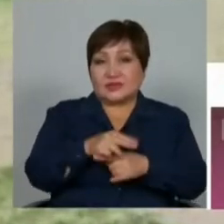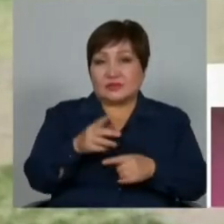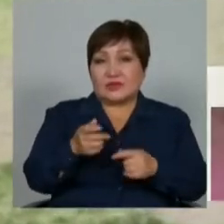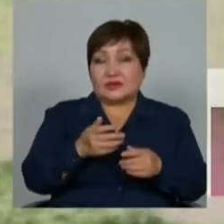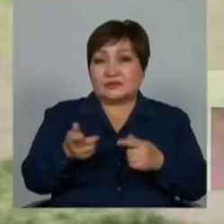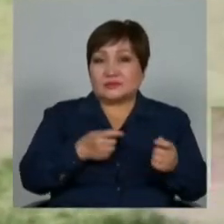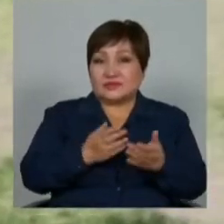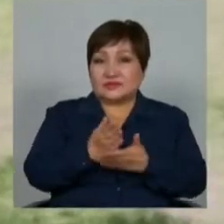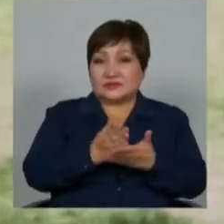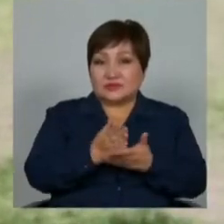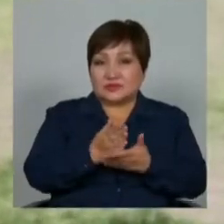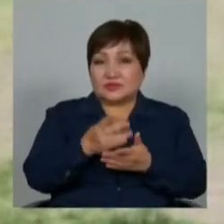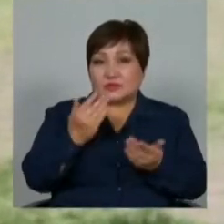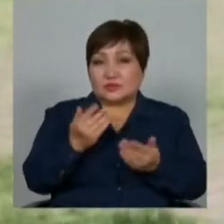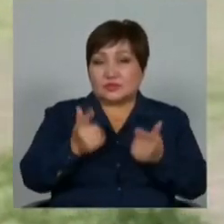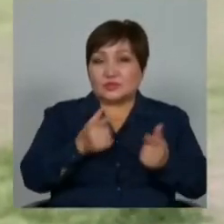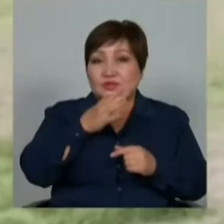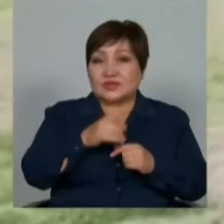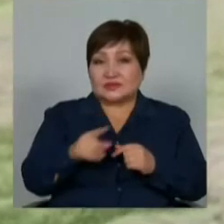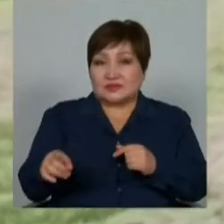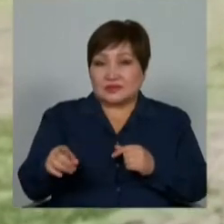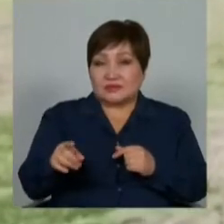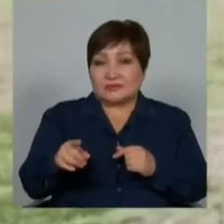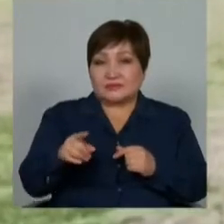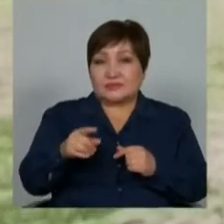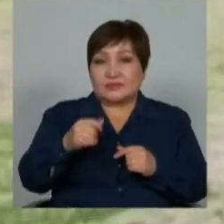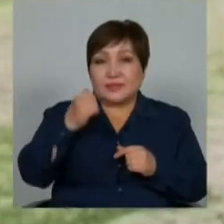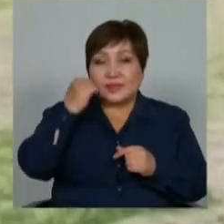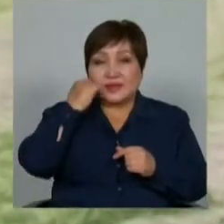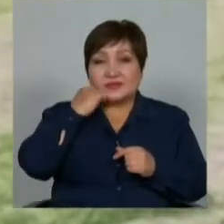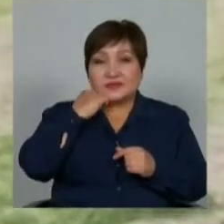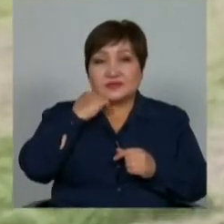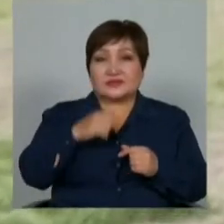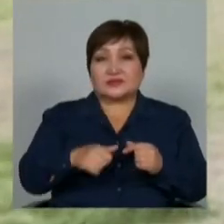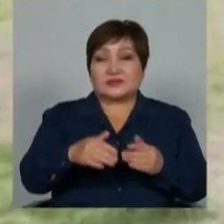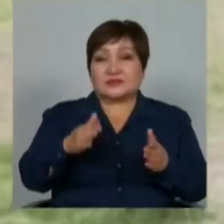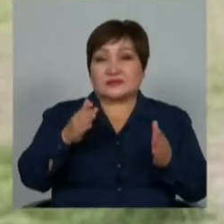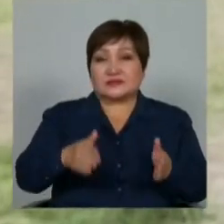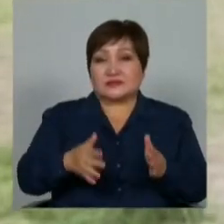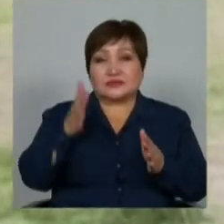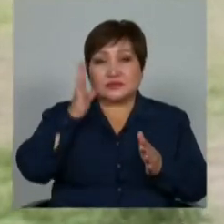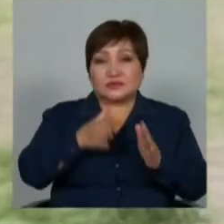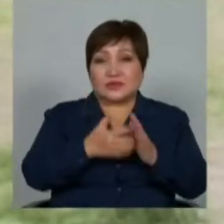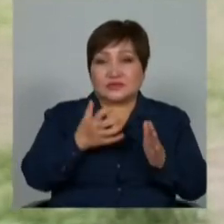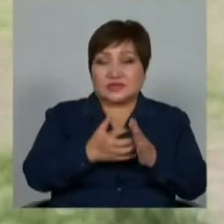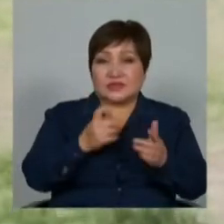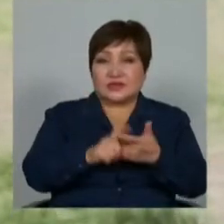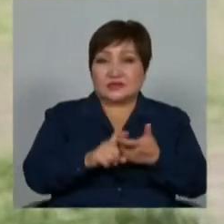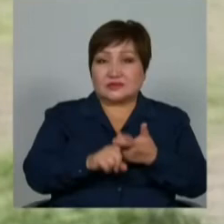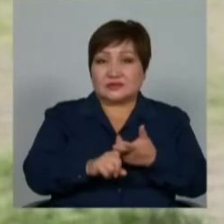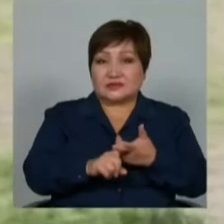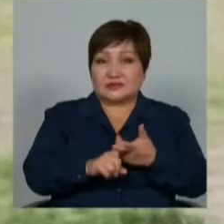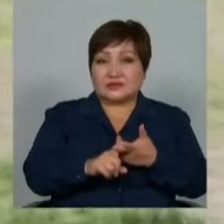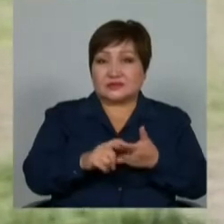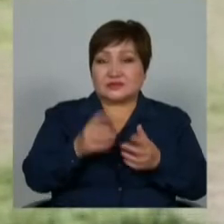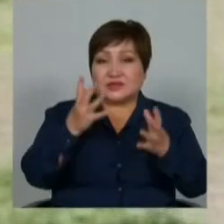көрсетуге берілген болатын. Бүгінгі таңда ескі ұңғыма бұрғыларда судың тапшылығына байланысты су күні